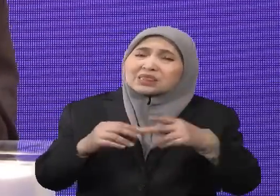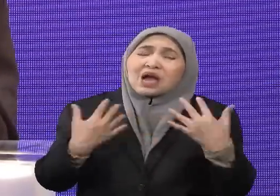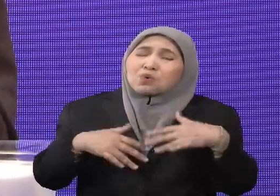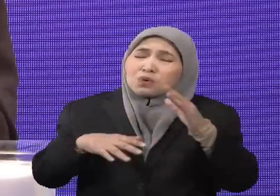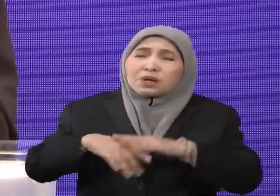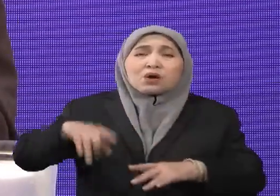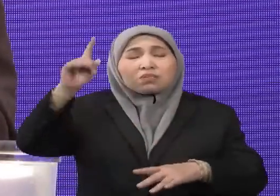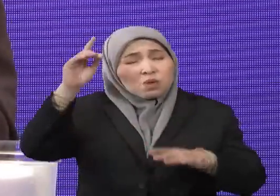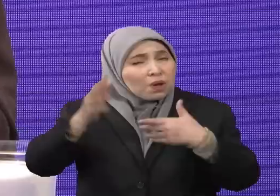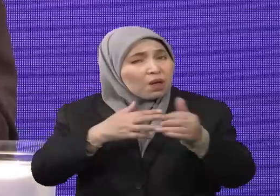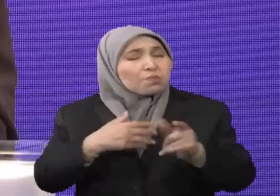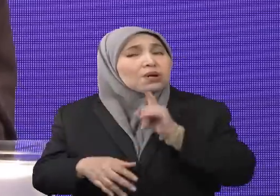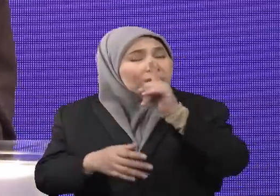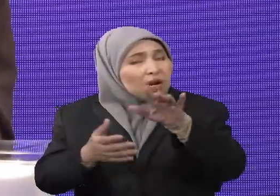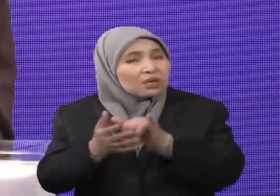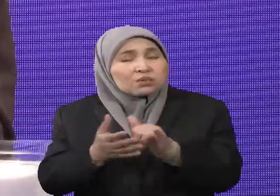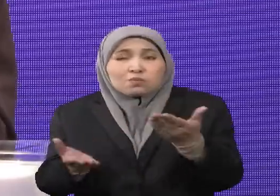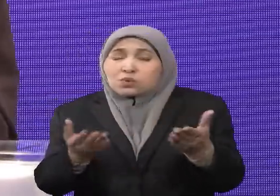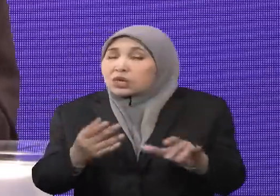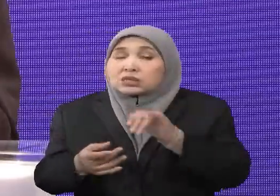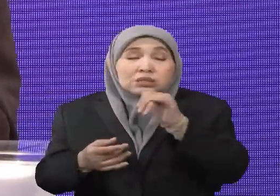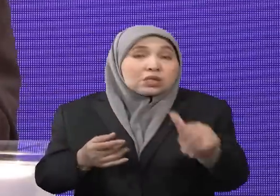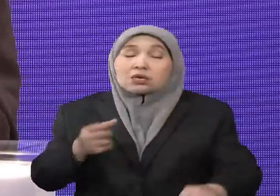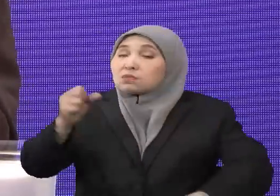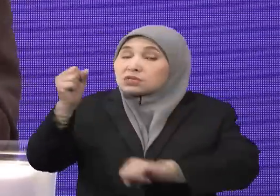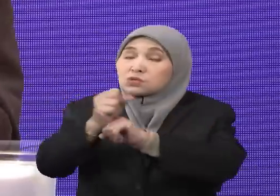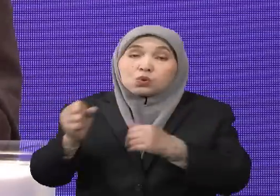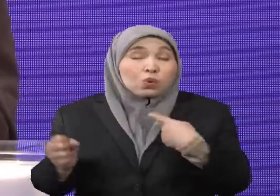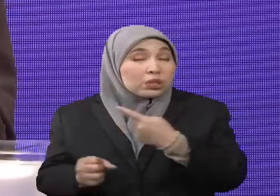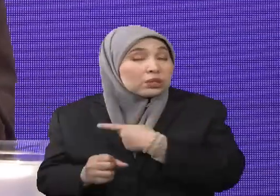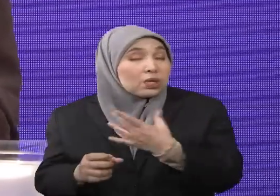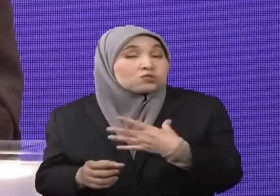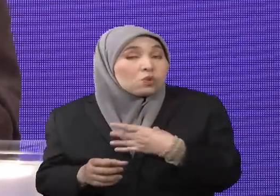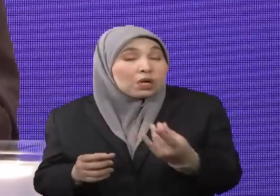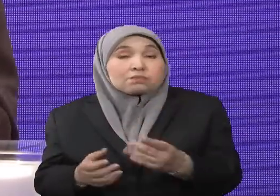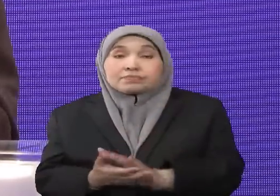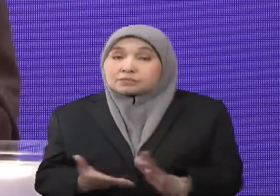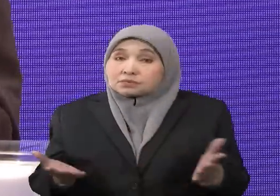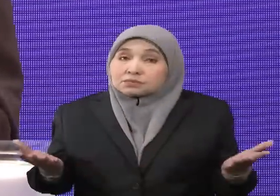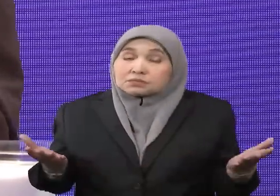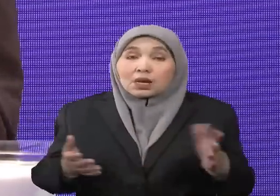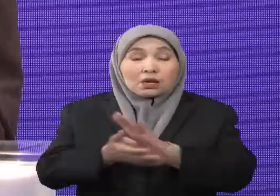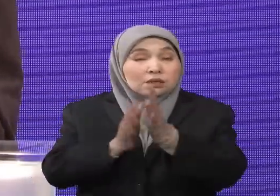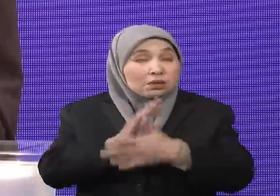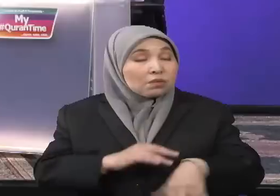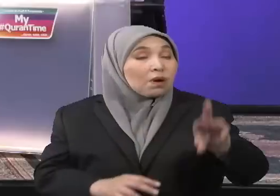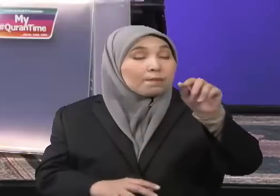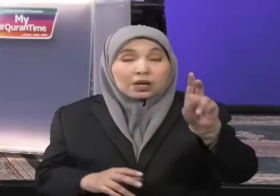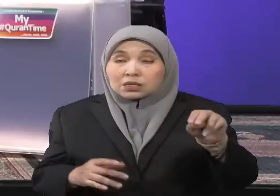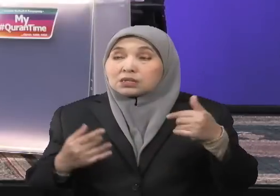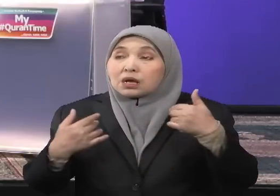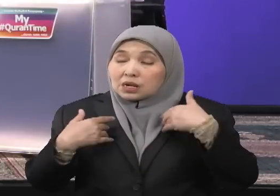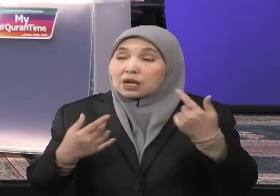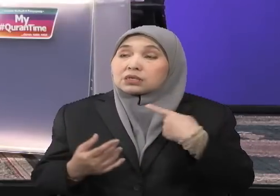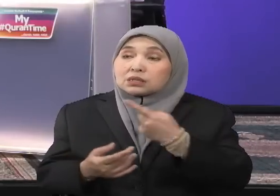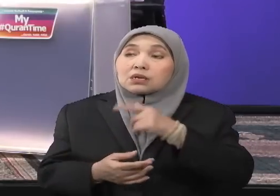kebenaran walaupun kebenaran itu mungkin tidak berada pada pihak yang kita suka dan juga jadi indikator Rabbani ini adalah di